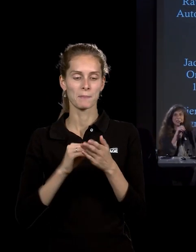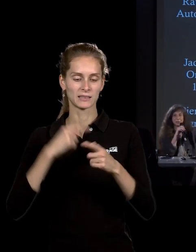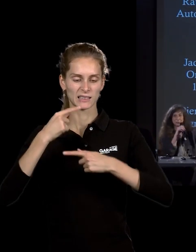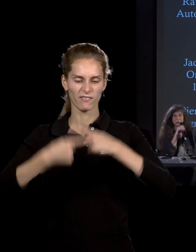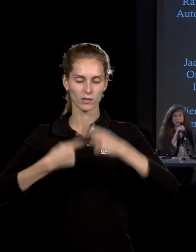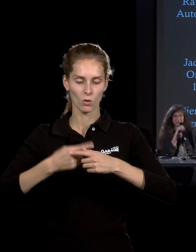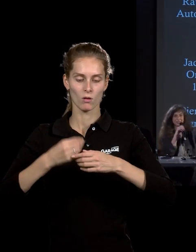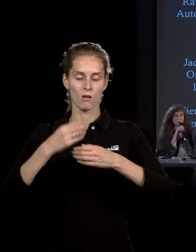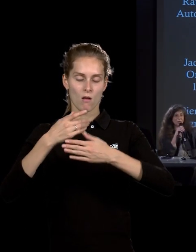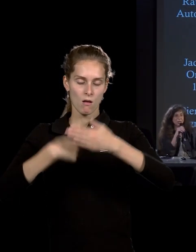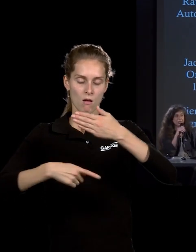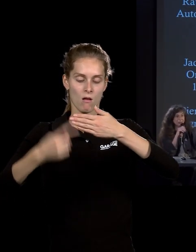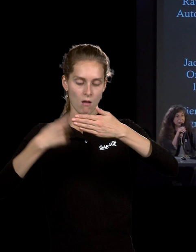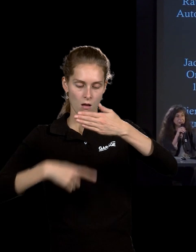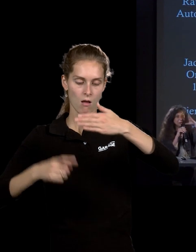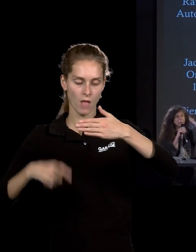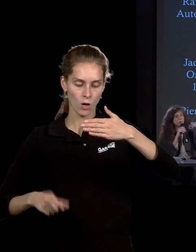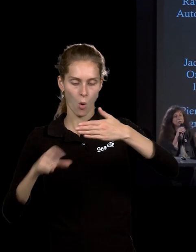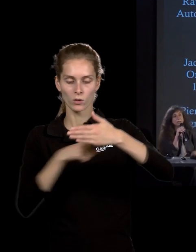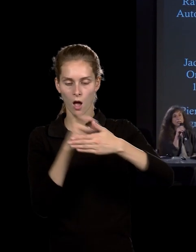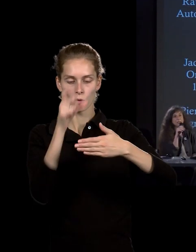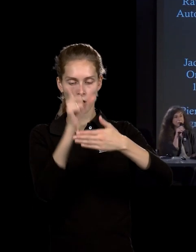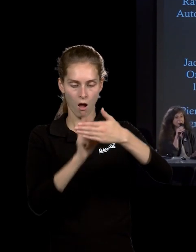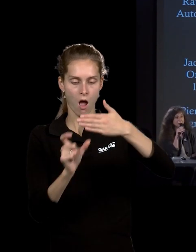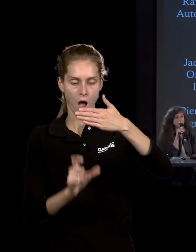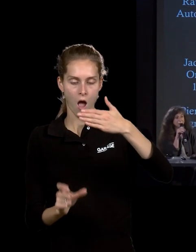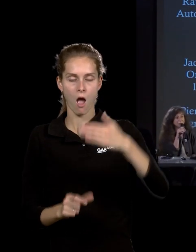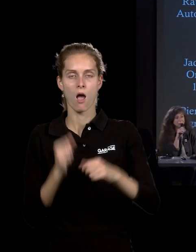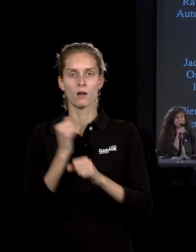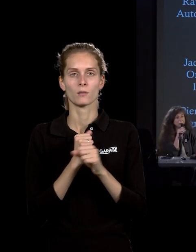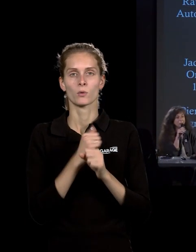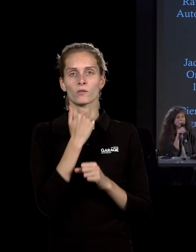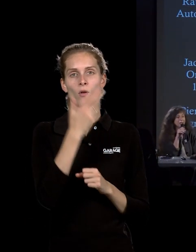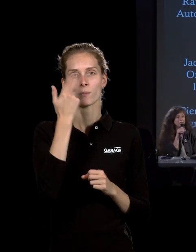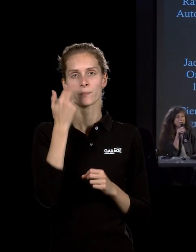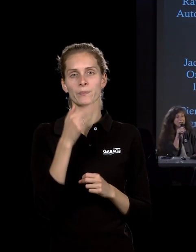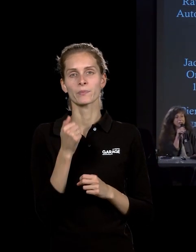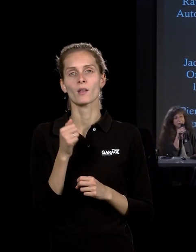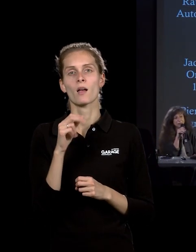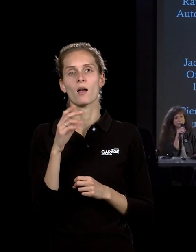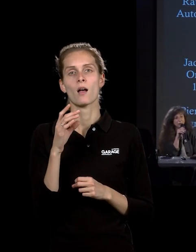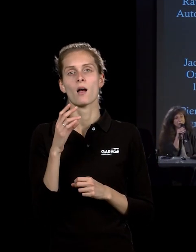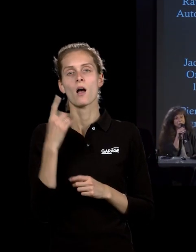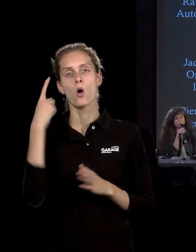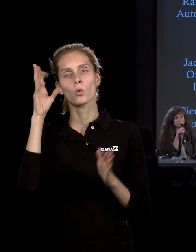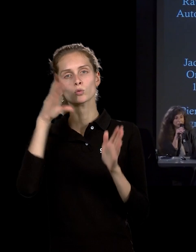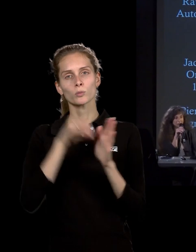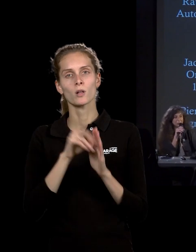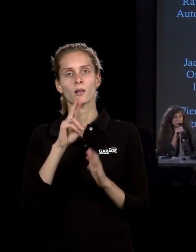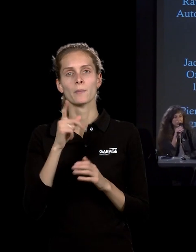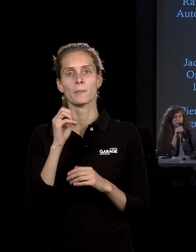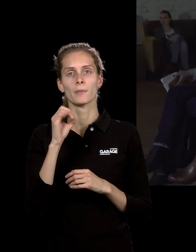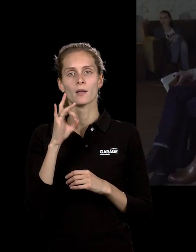бесконечно разворачивающаяся дорога, и с работой итальянского концептуалиста Пьера Манзони «Линия длиной